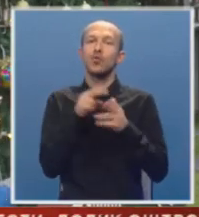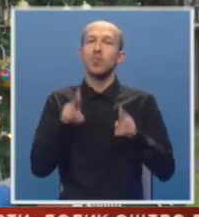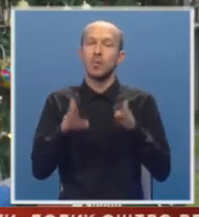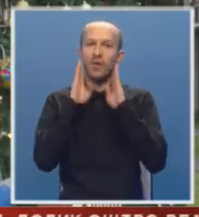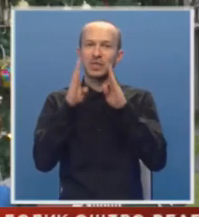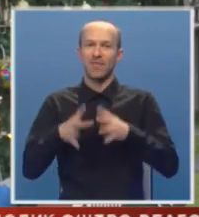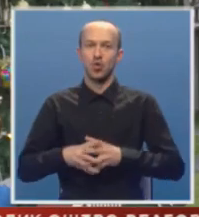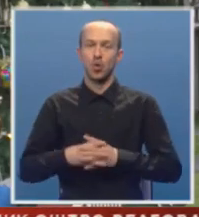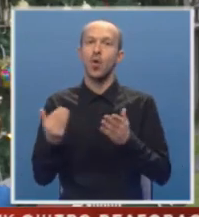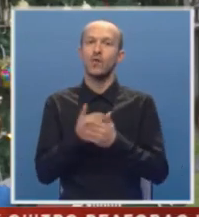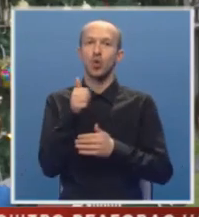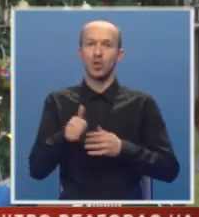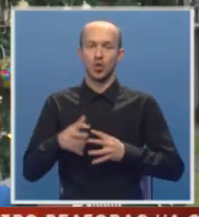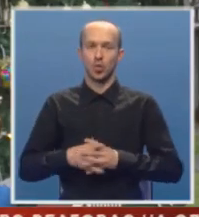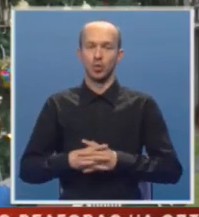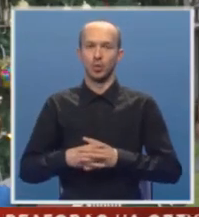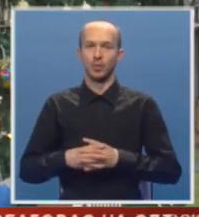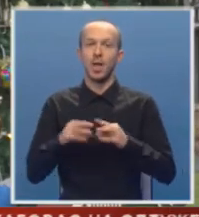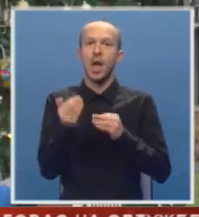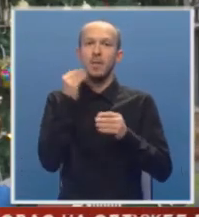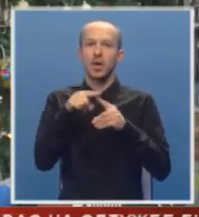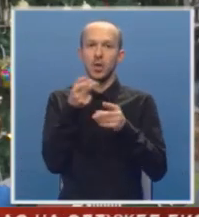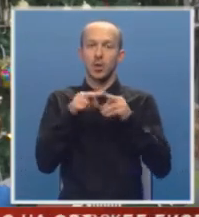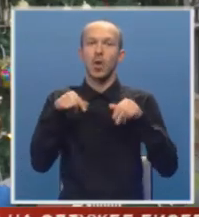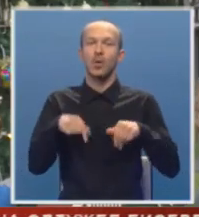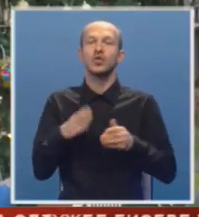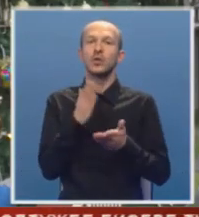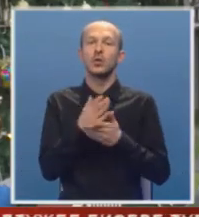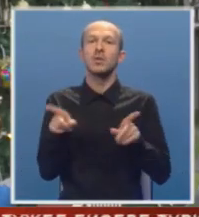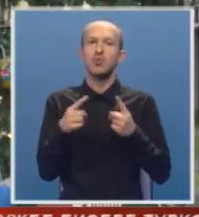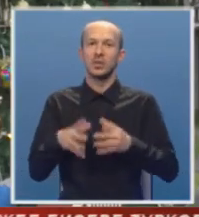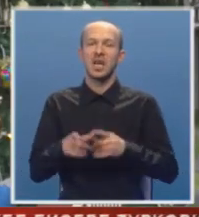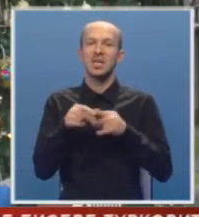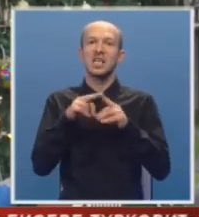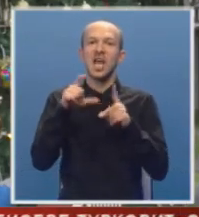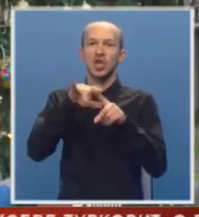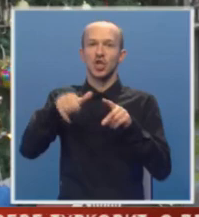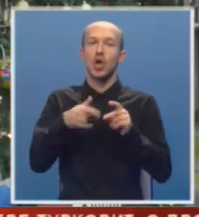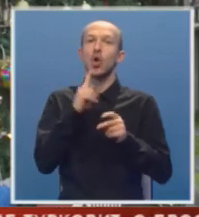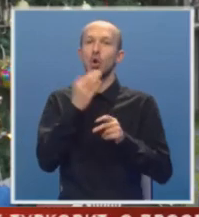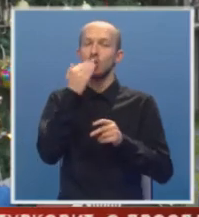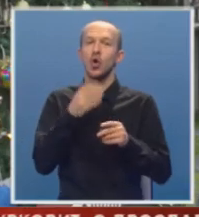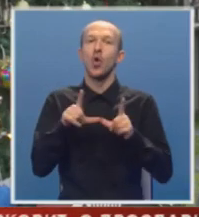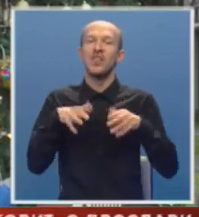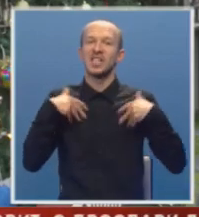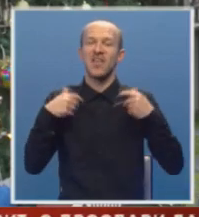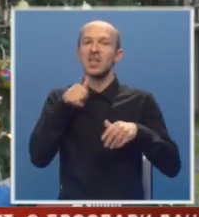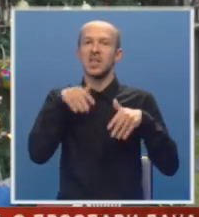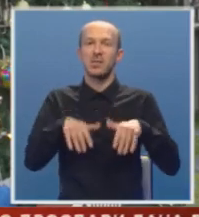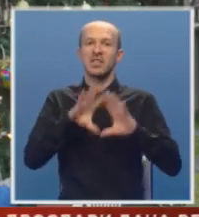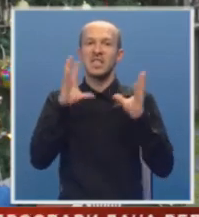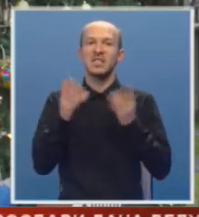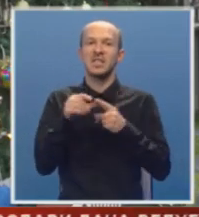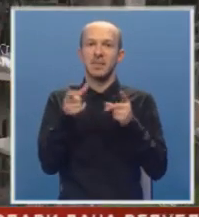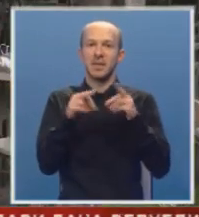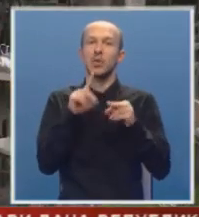pravoslavnu novu godinu. A prije toga ovdje će također biti muzika sa DJ-ima koji će uveseljavati i zabavljati sve